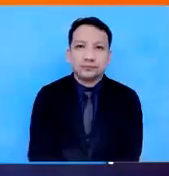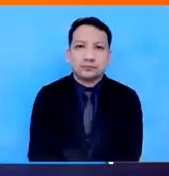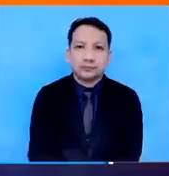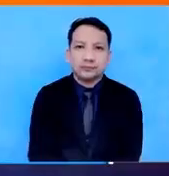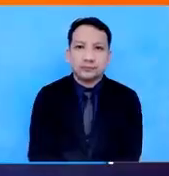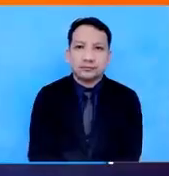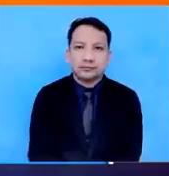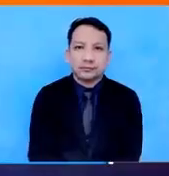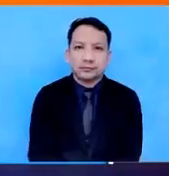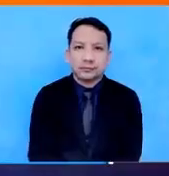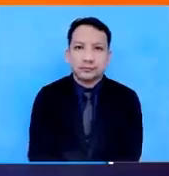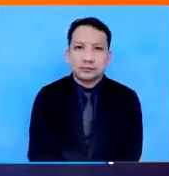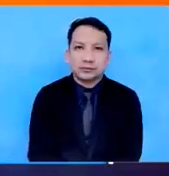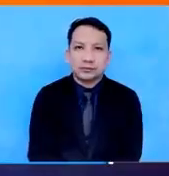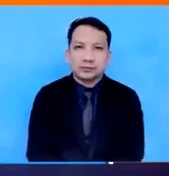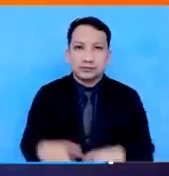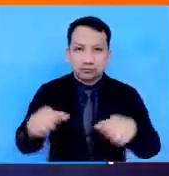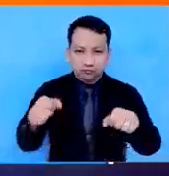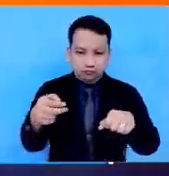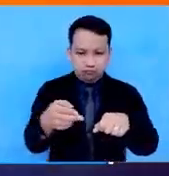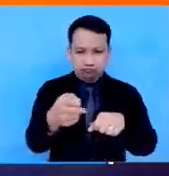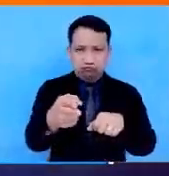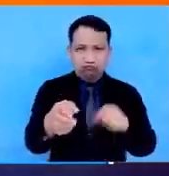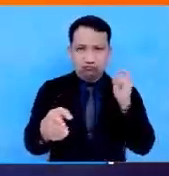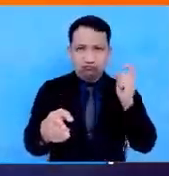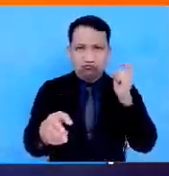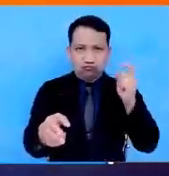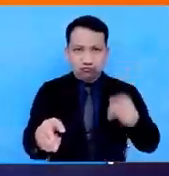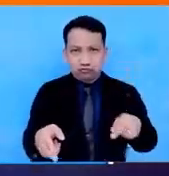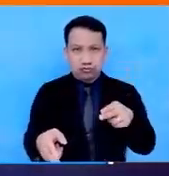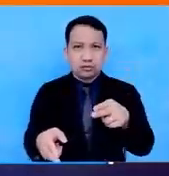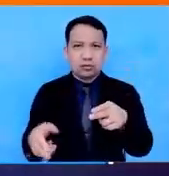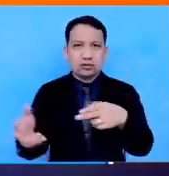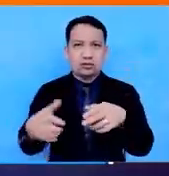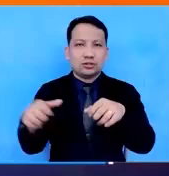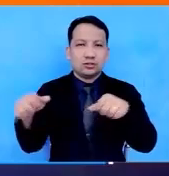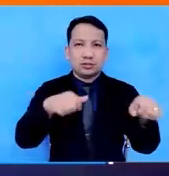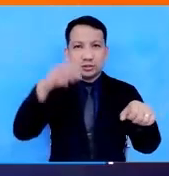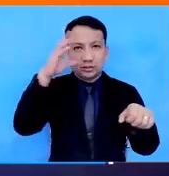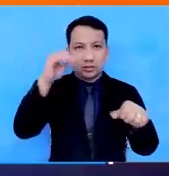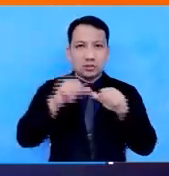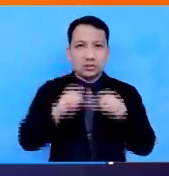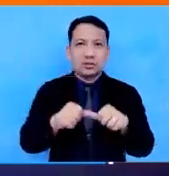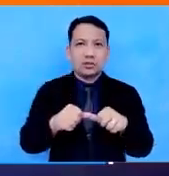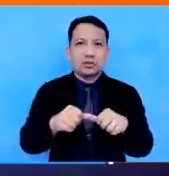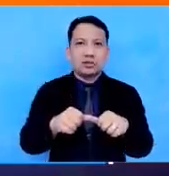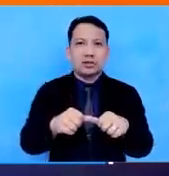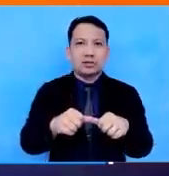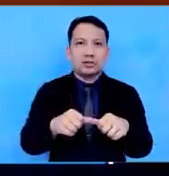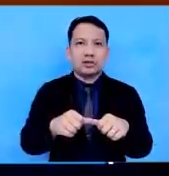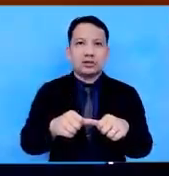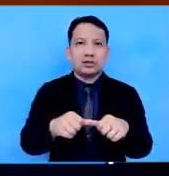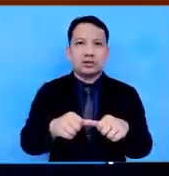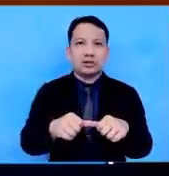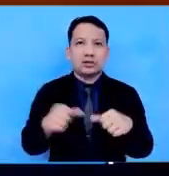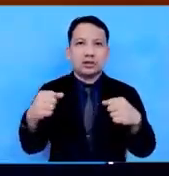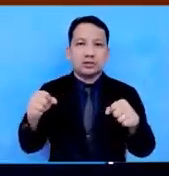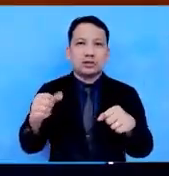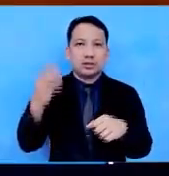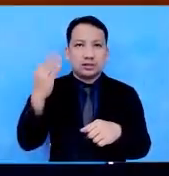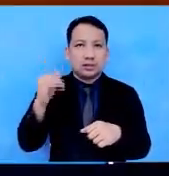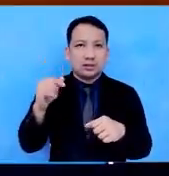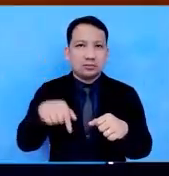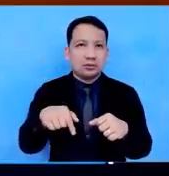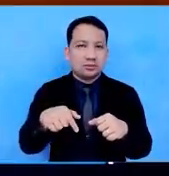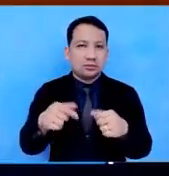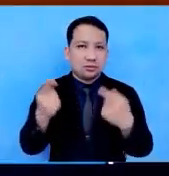Wagas kung makaharurot ang motorsiklong yan. Baliwala kung may lalaking nakasabit at nakaladkad sa kanyang likuran. Yan ang